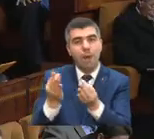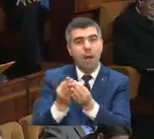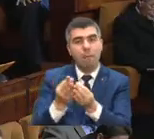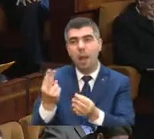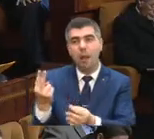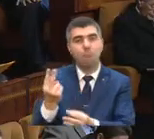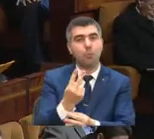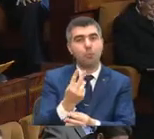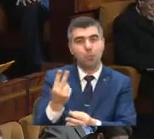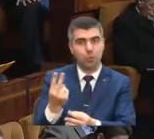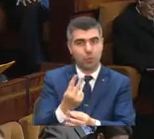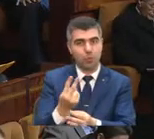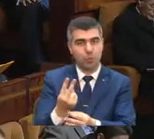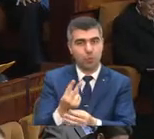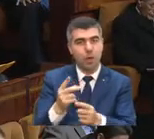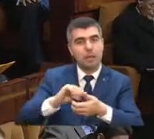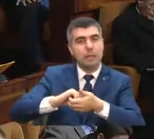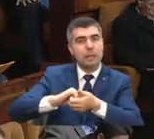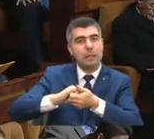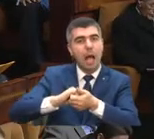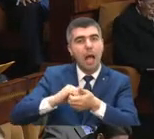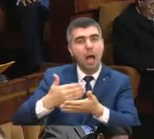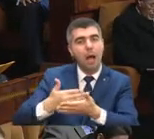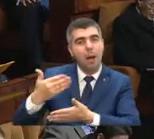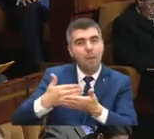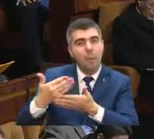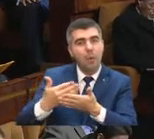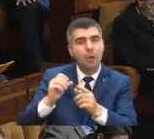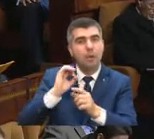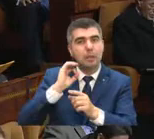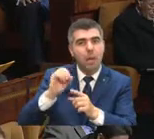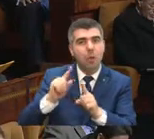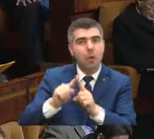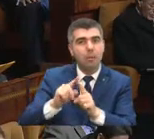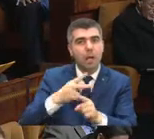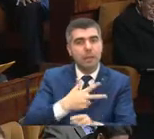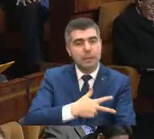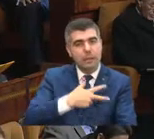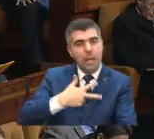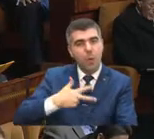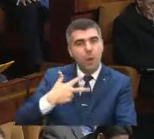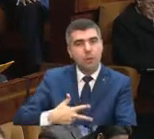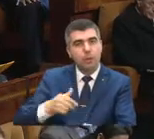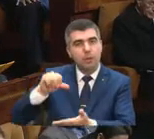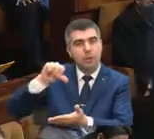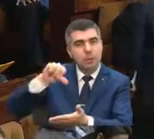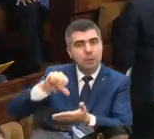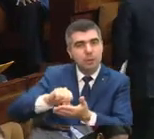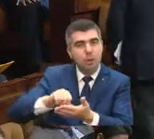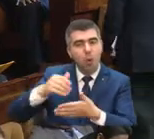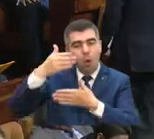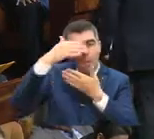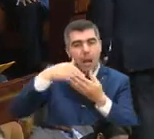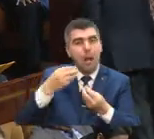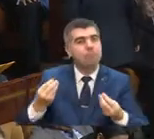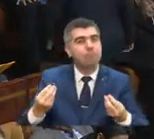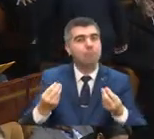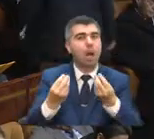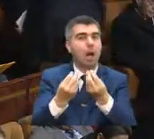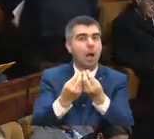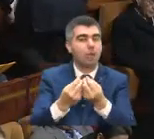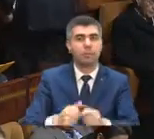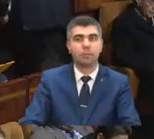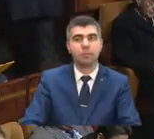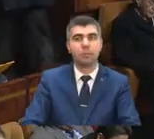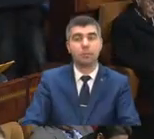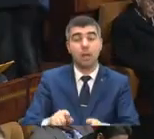الفقيدتين وأصدقائهما والشعبين الدنماركي والنرويجي وكذلك الشعب المغربي، لأن الشعب